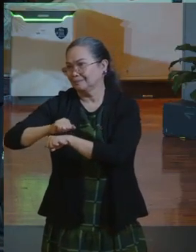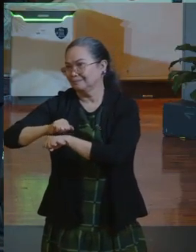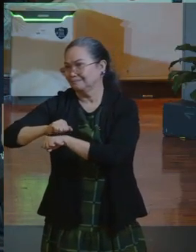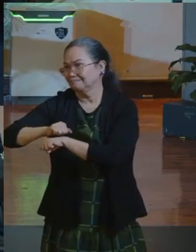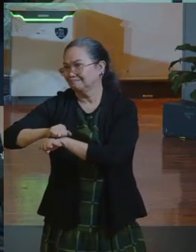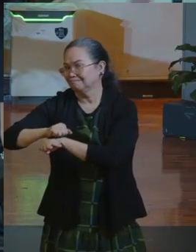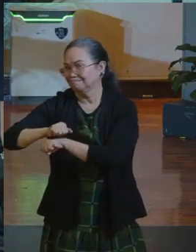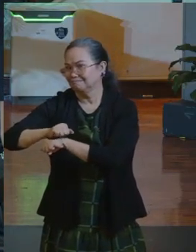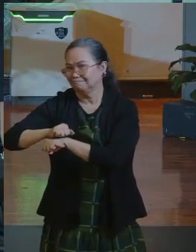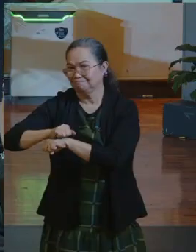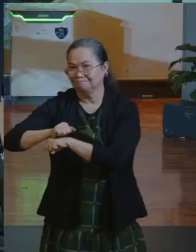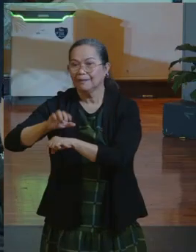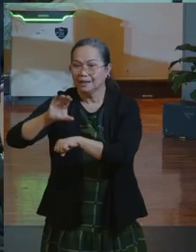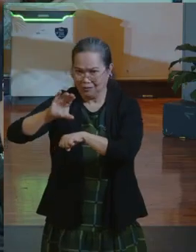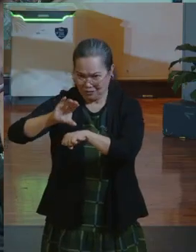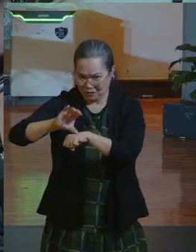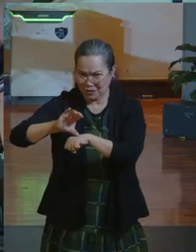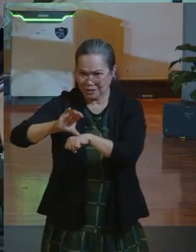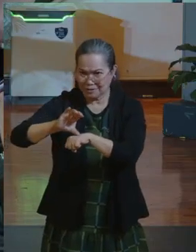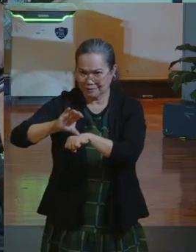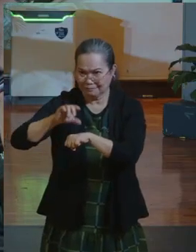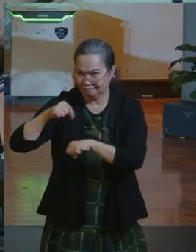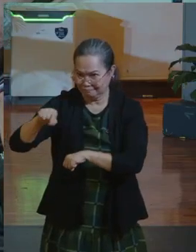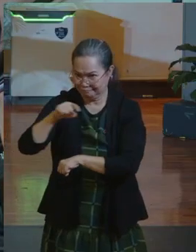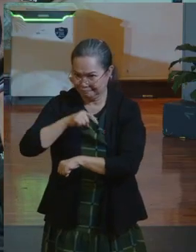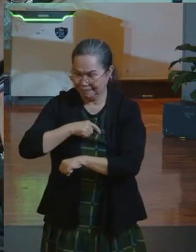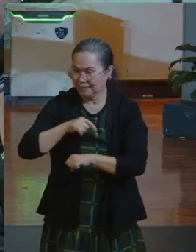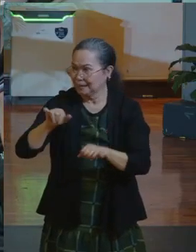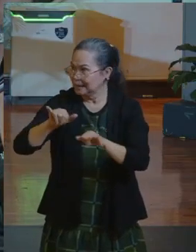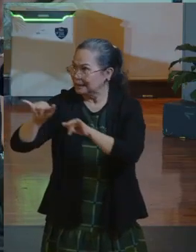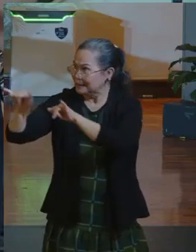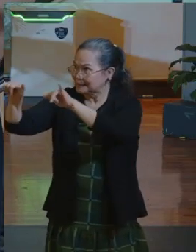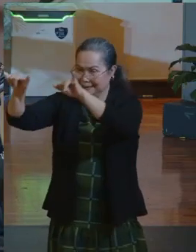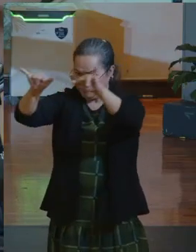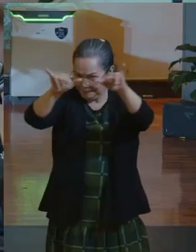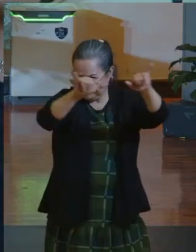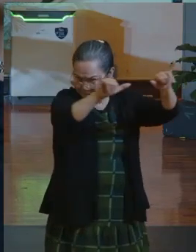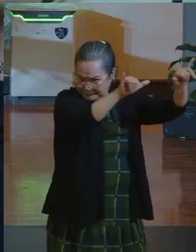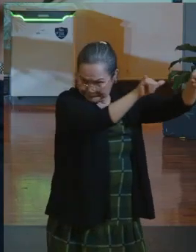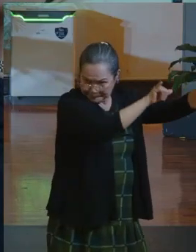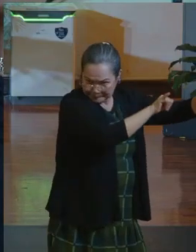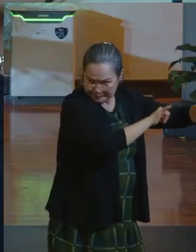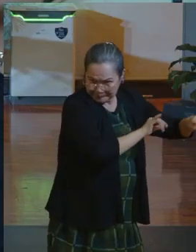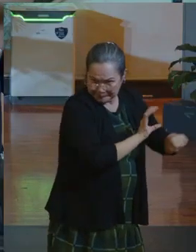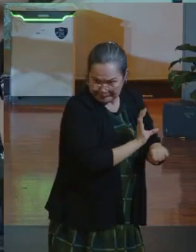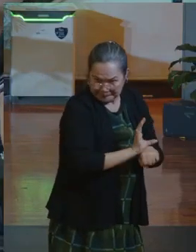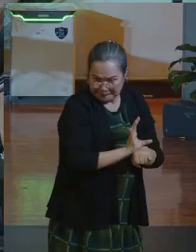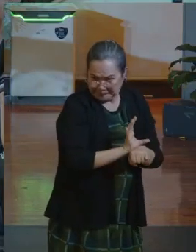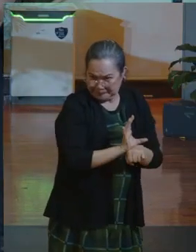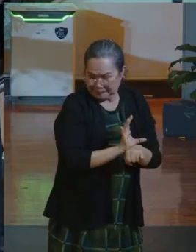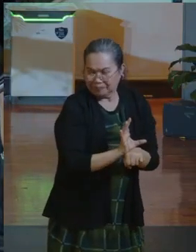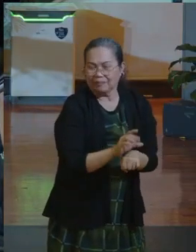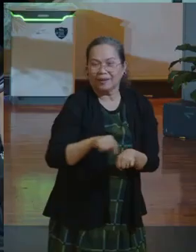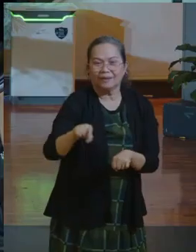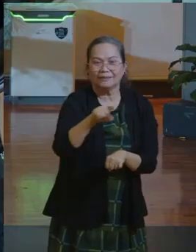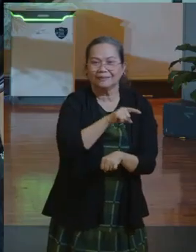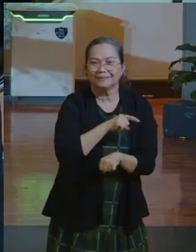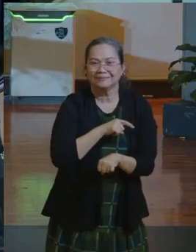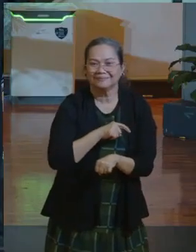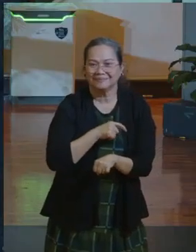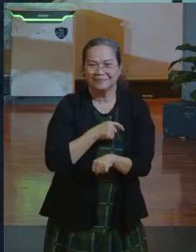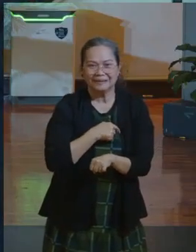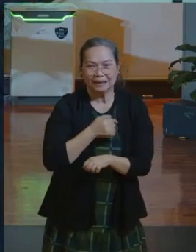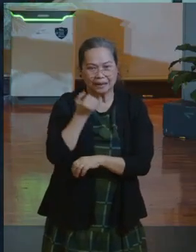Ang church po natin, tulad ng maraming organisasyon, tayo po ay nasa